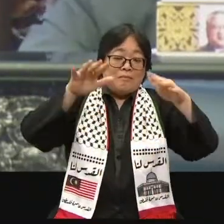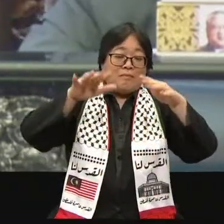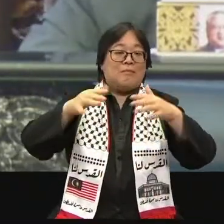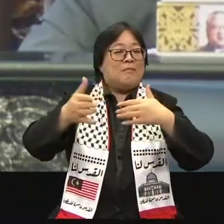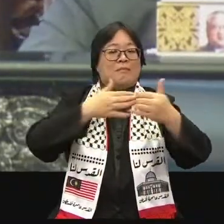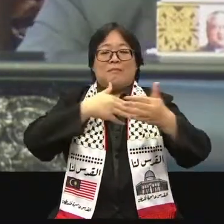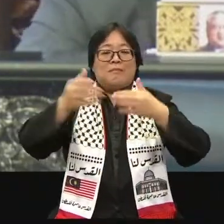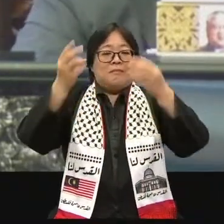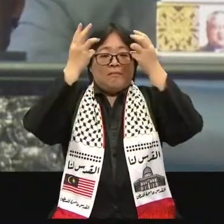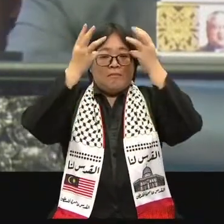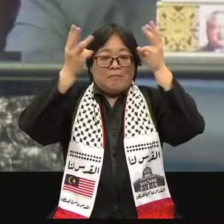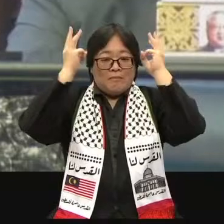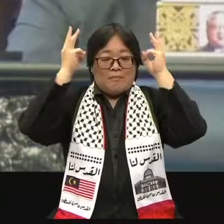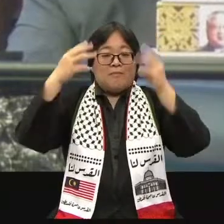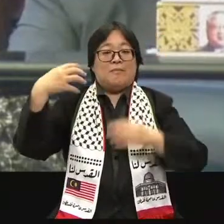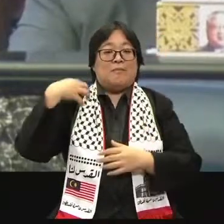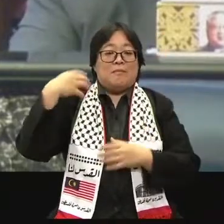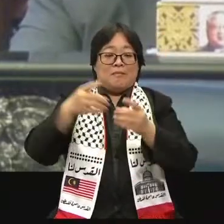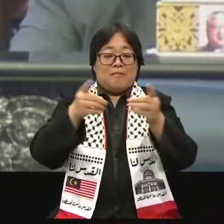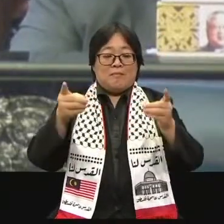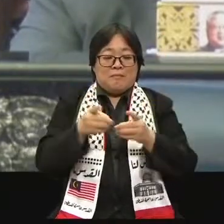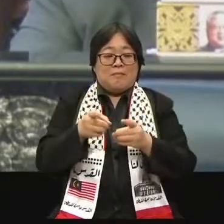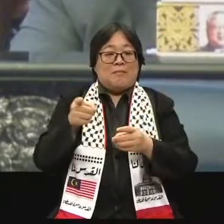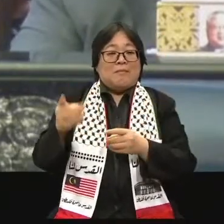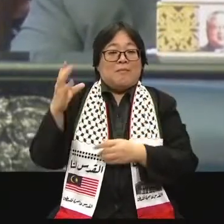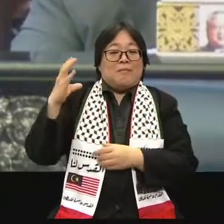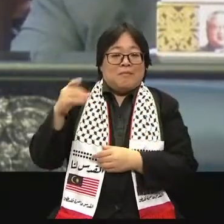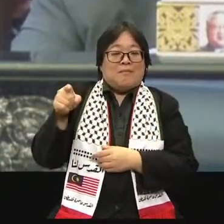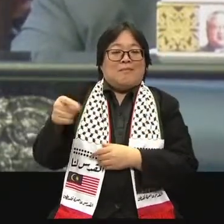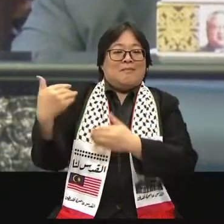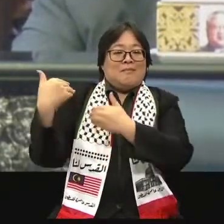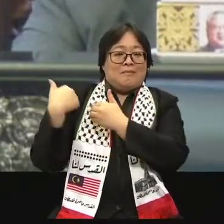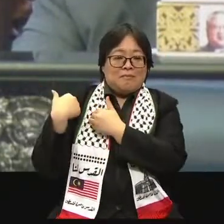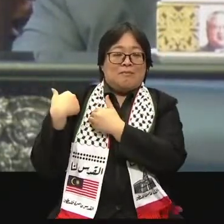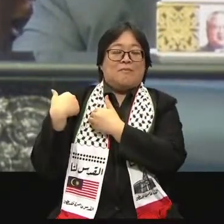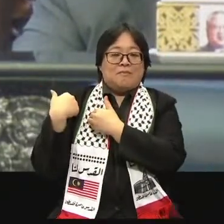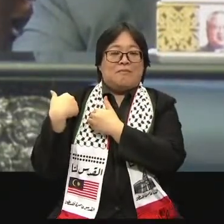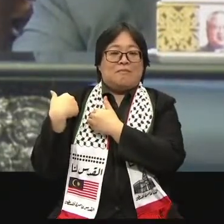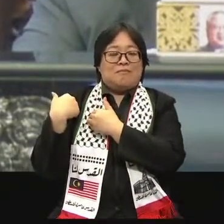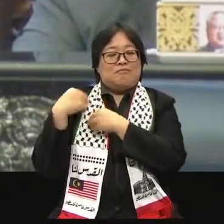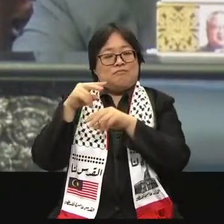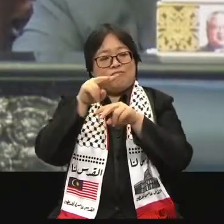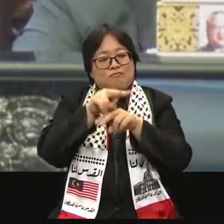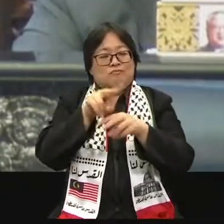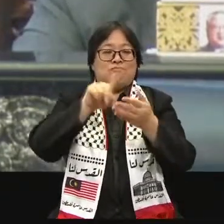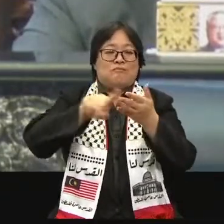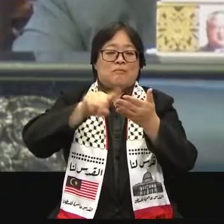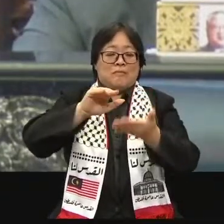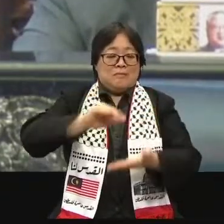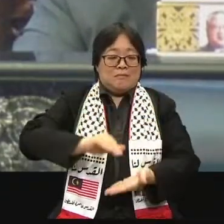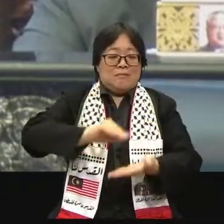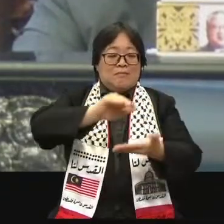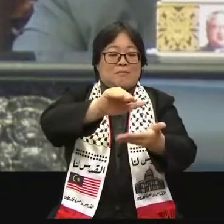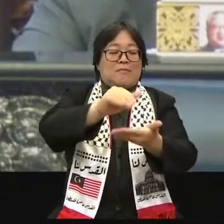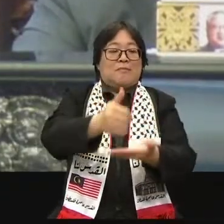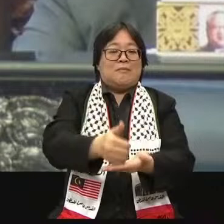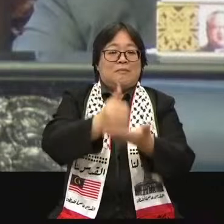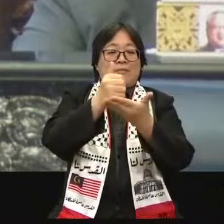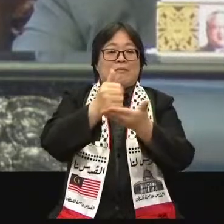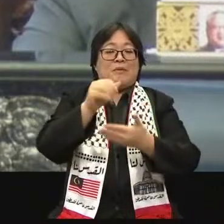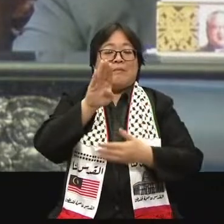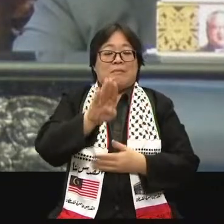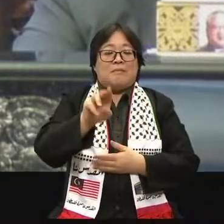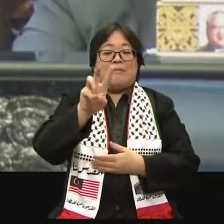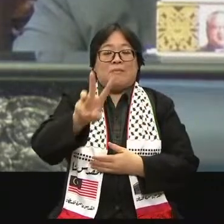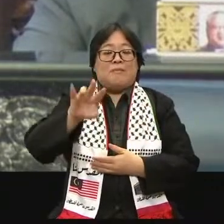orang asli pegawai daerah selaku pengerusi juga bertanggungjawab untuk melihat dan penyaluran bantuan BW